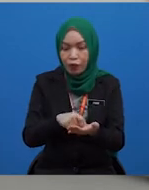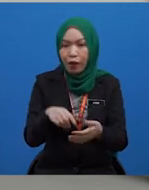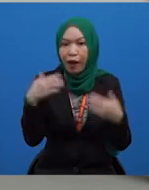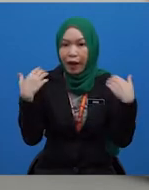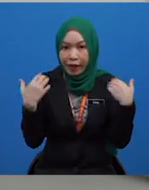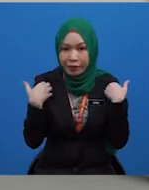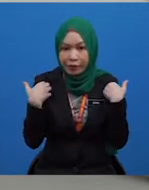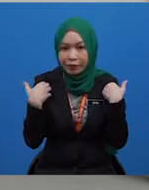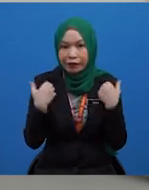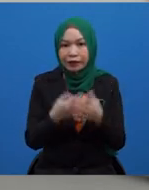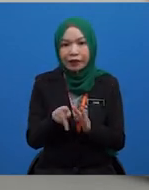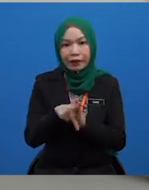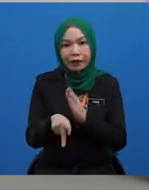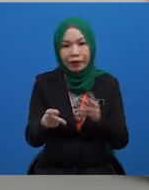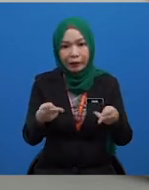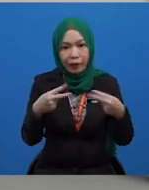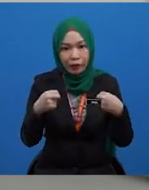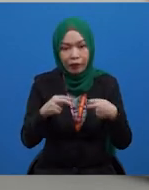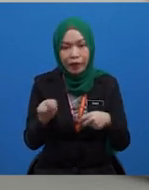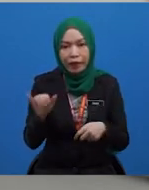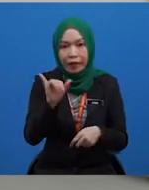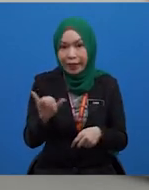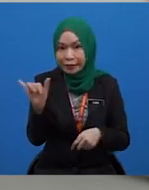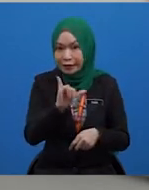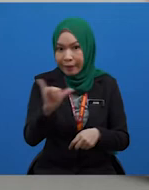serupa. Di dalam membuat